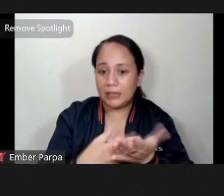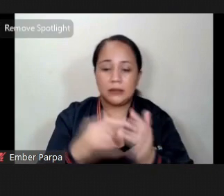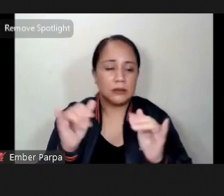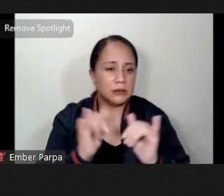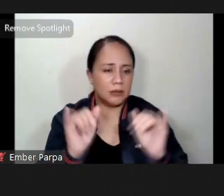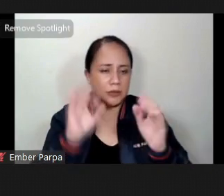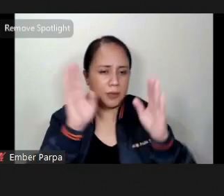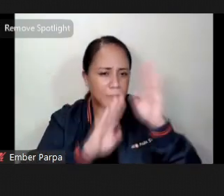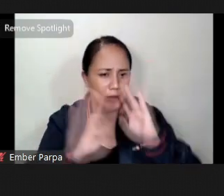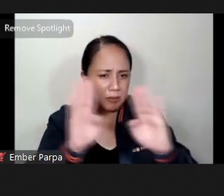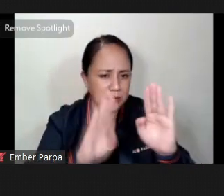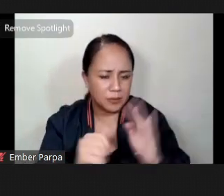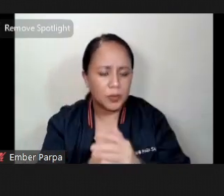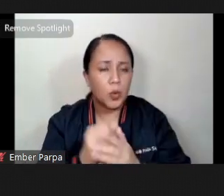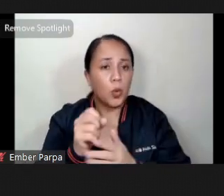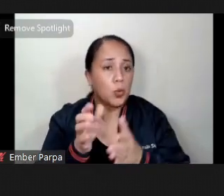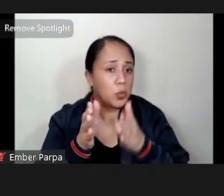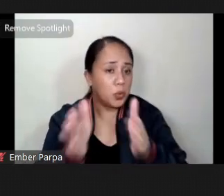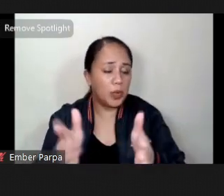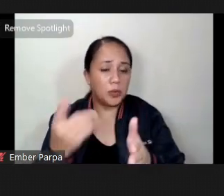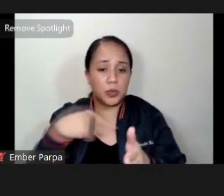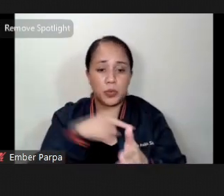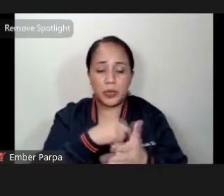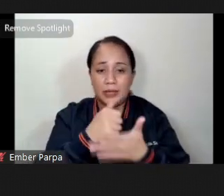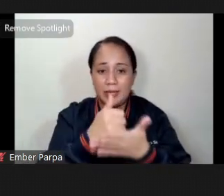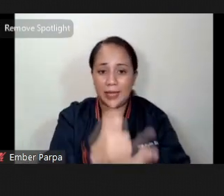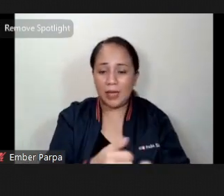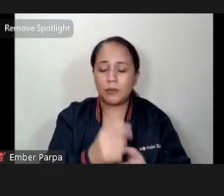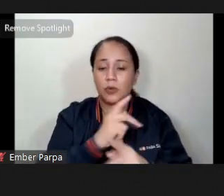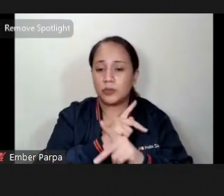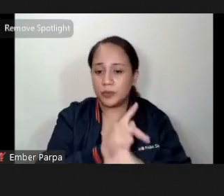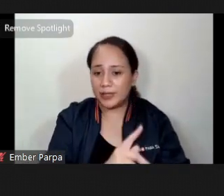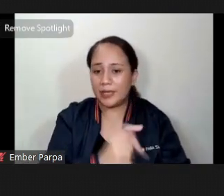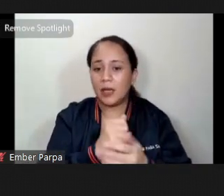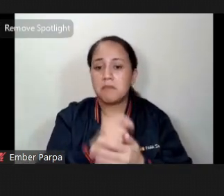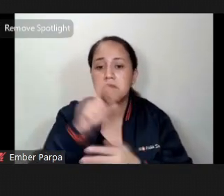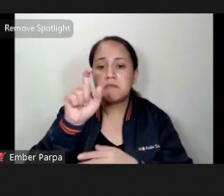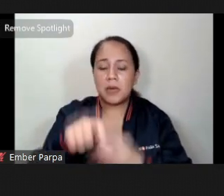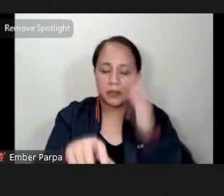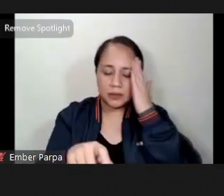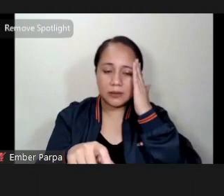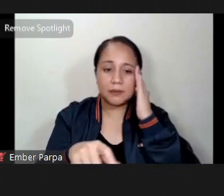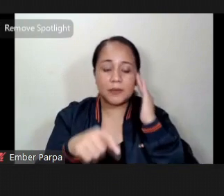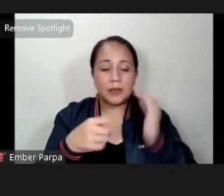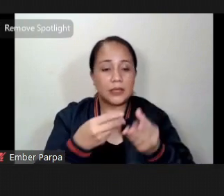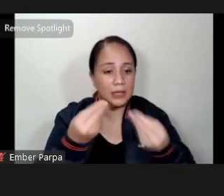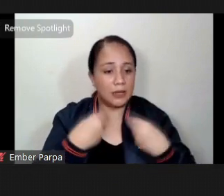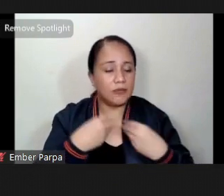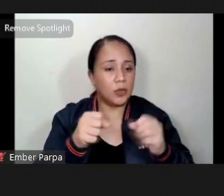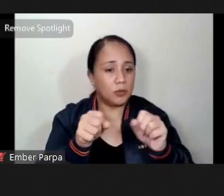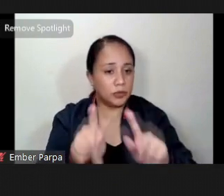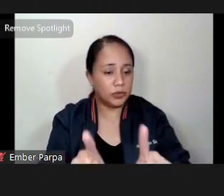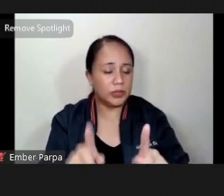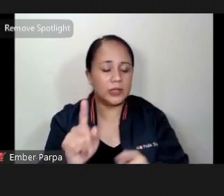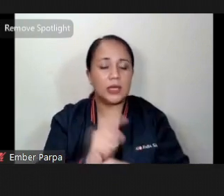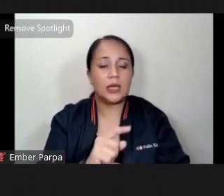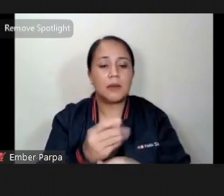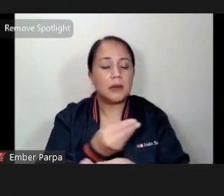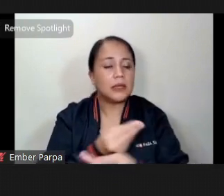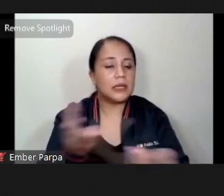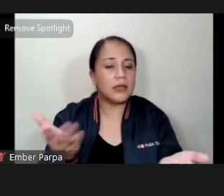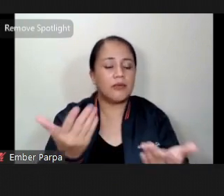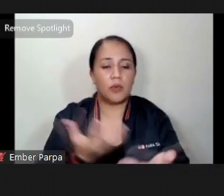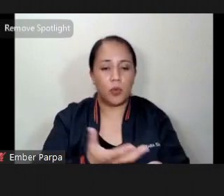issue o paraan para kami ay matulungan o maproteksyonan, dapat po ay mabigyan kami ng pagkakataon makapagbigay ng